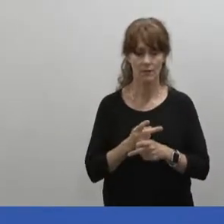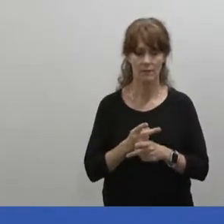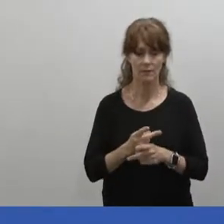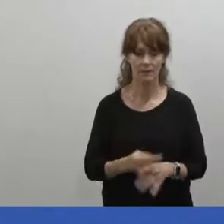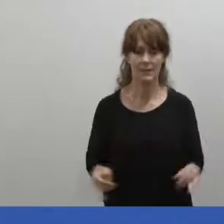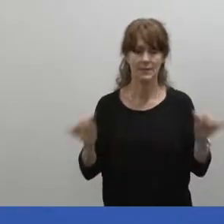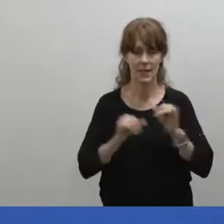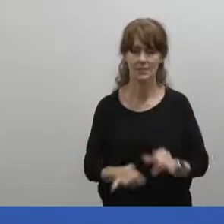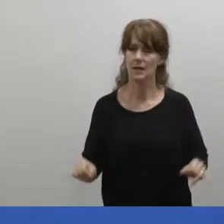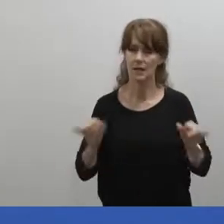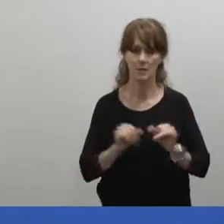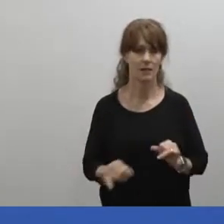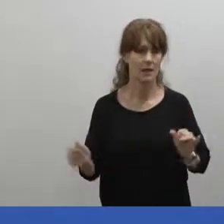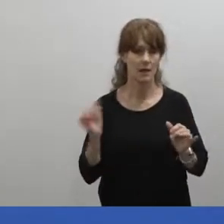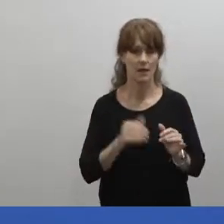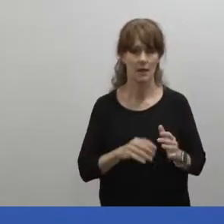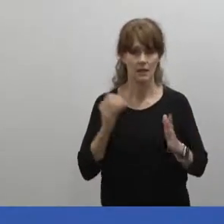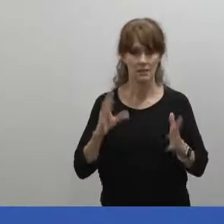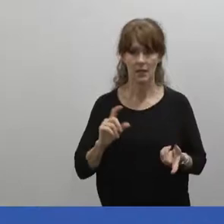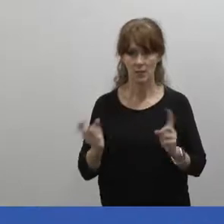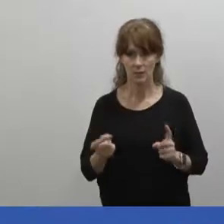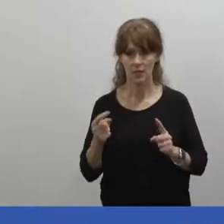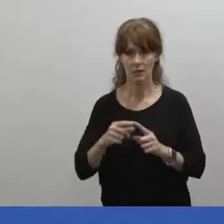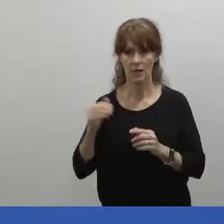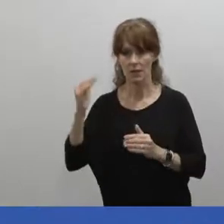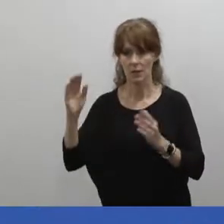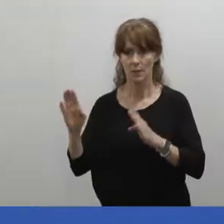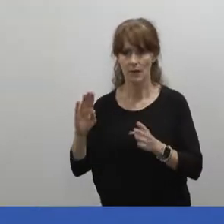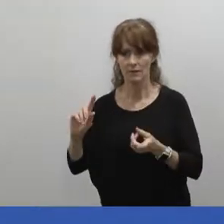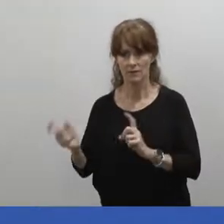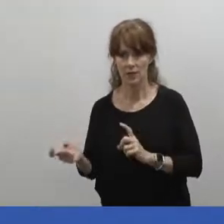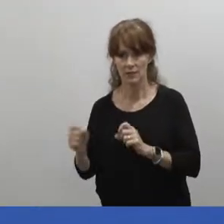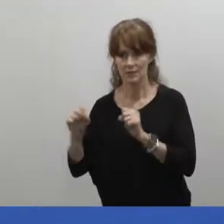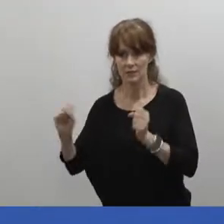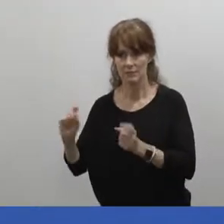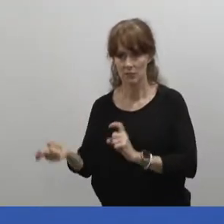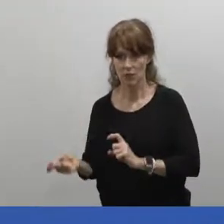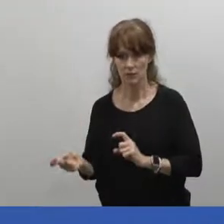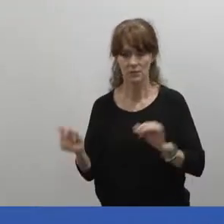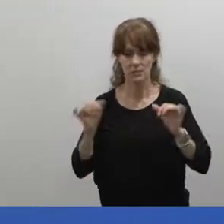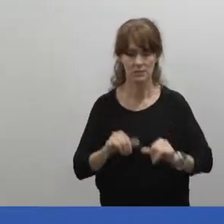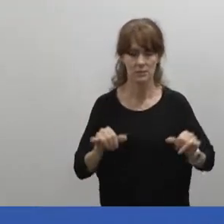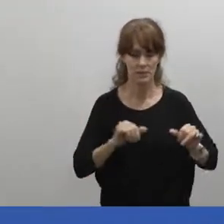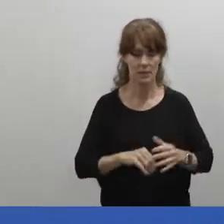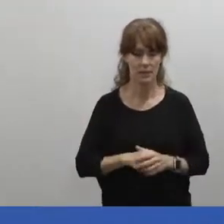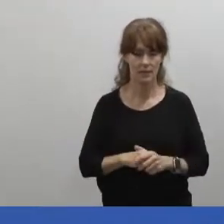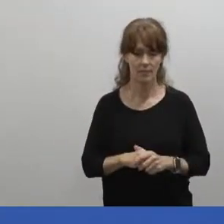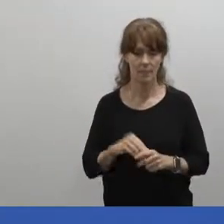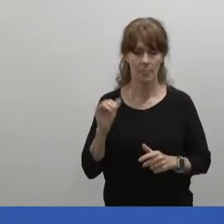tay cặp kê rìa rồi bỏ một nút thông nâng cài prai sân.